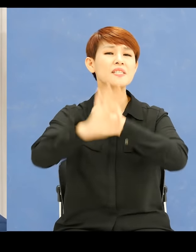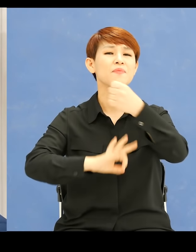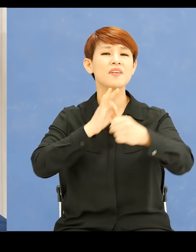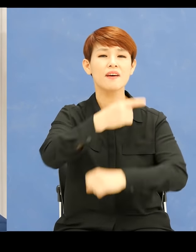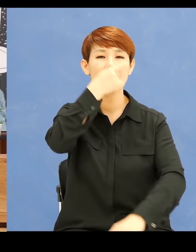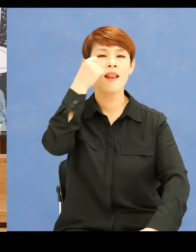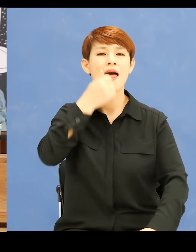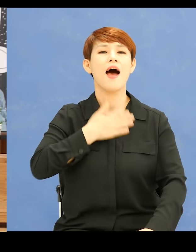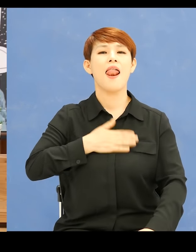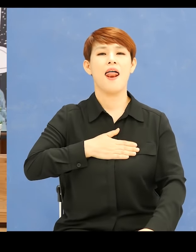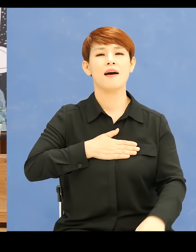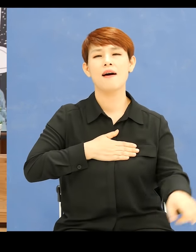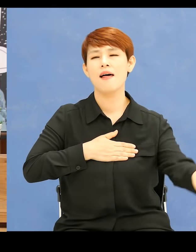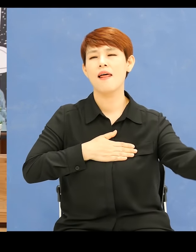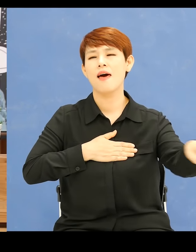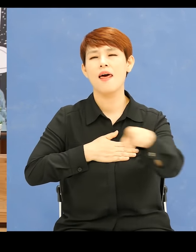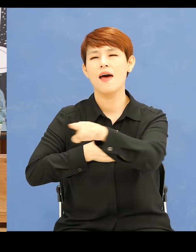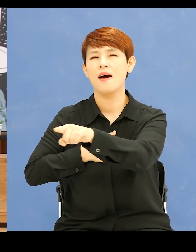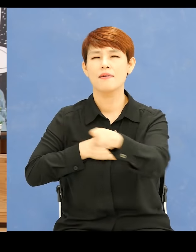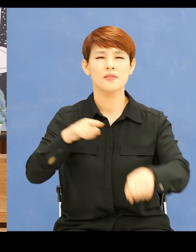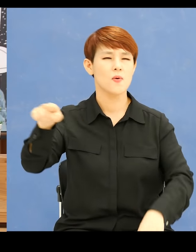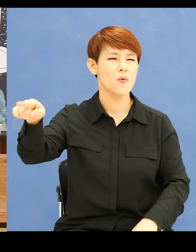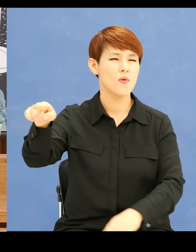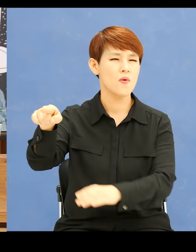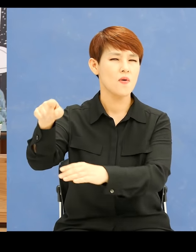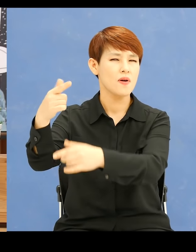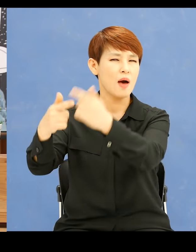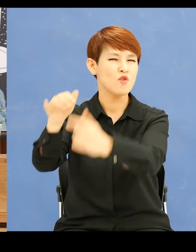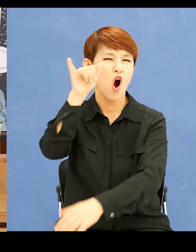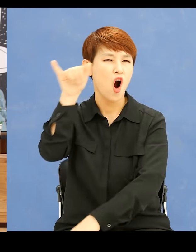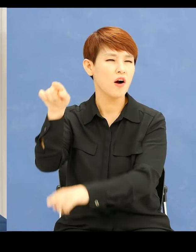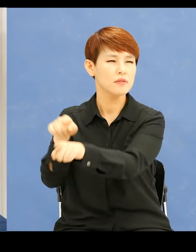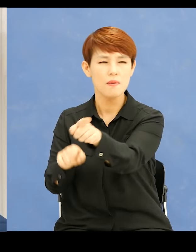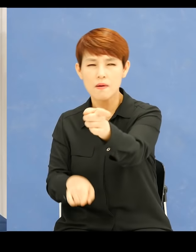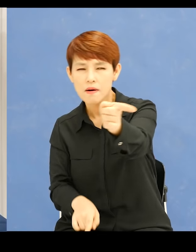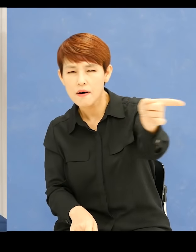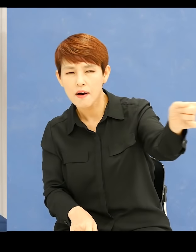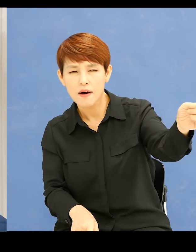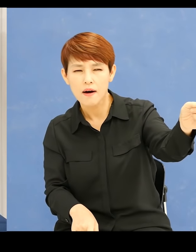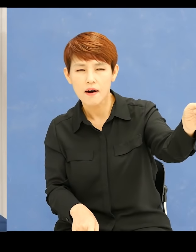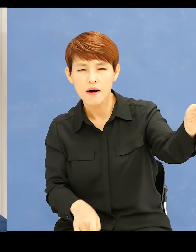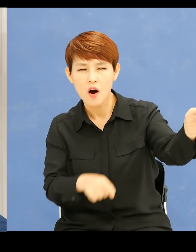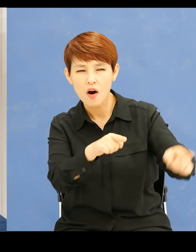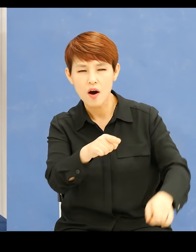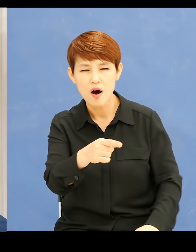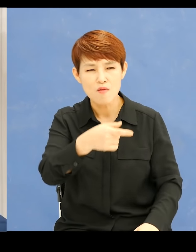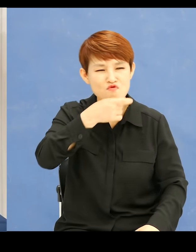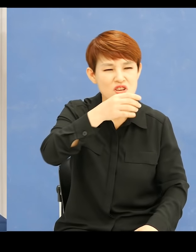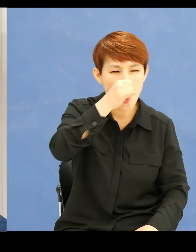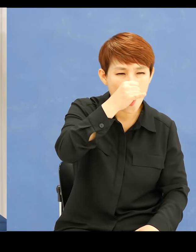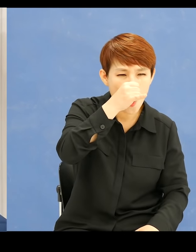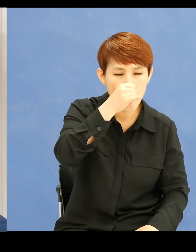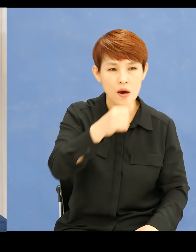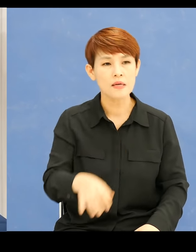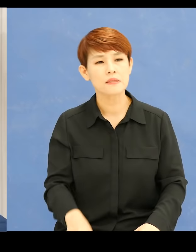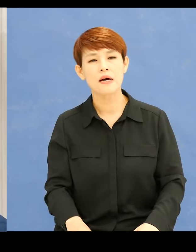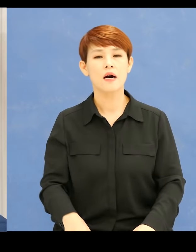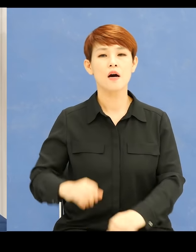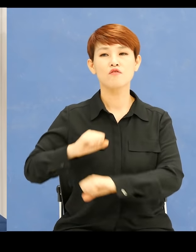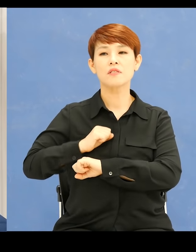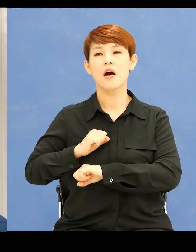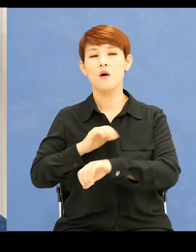광야를 다 읽어내는 거죠. 그렇죠. 아, 왼쪽에는 종려나무가 있고 아, 저 코너를 돌면은 우리가 먹을 물이 있고